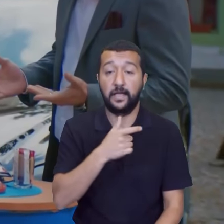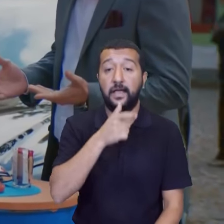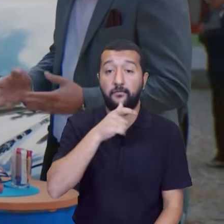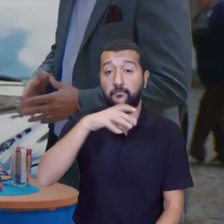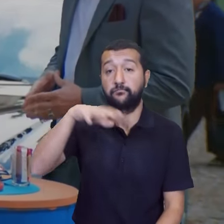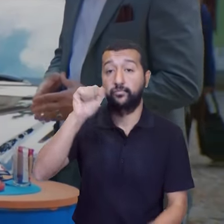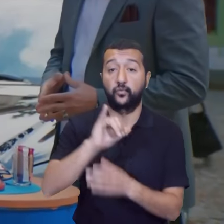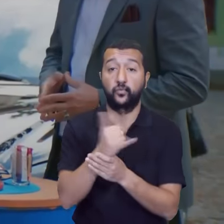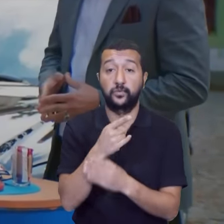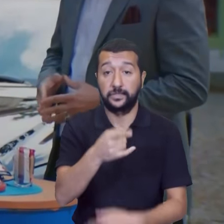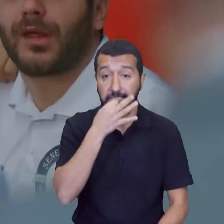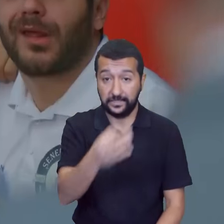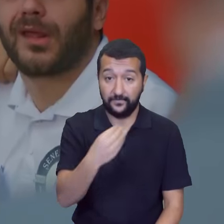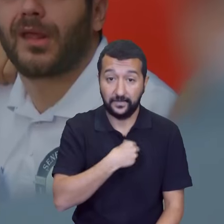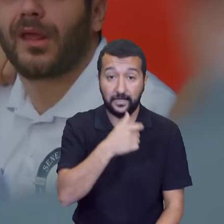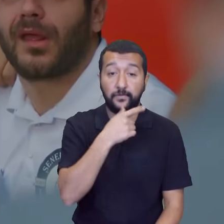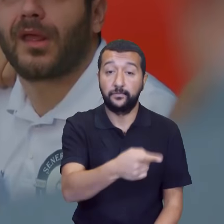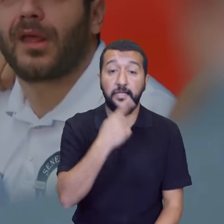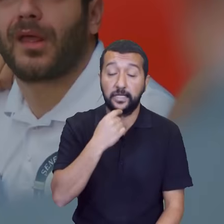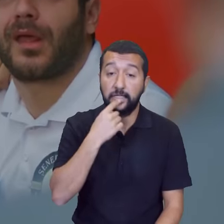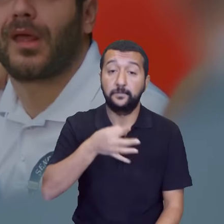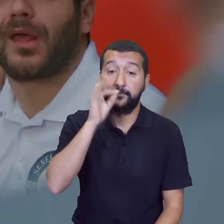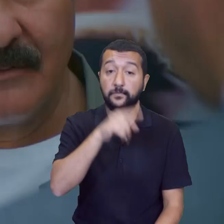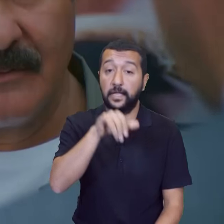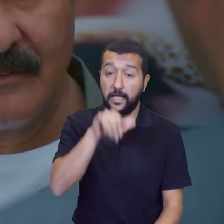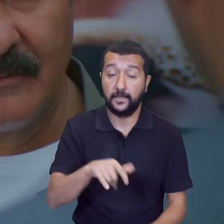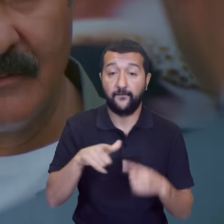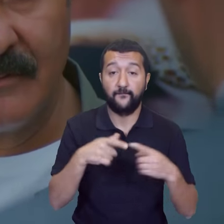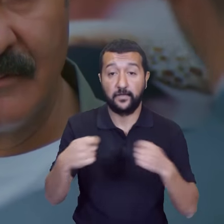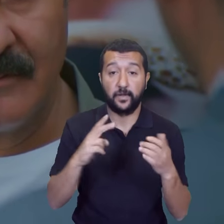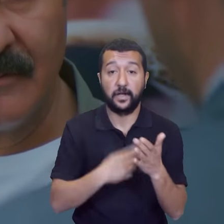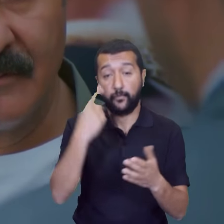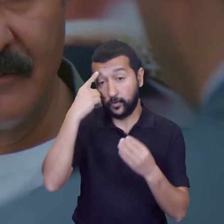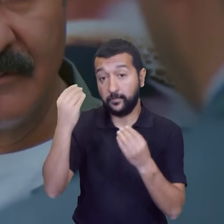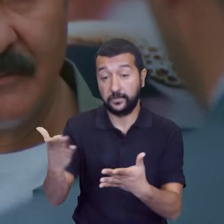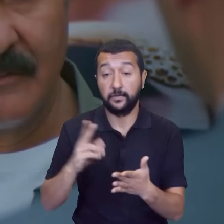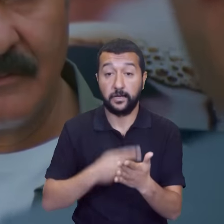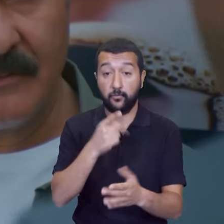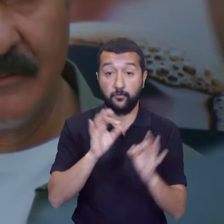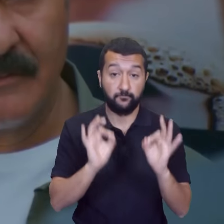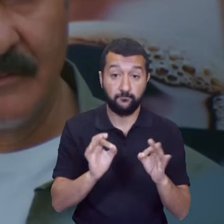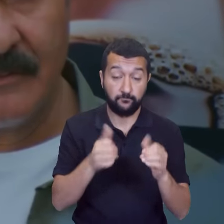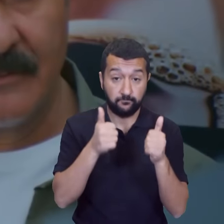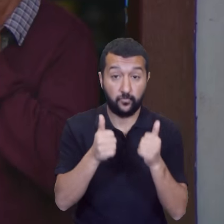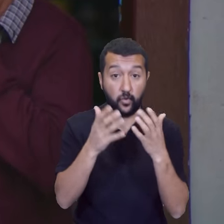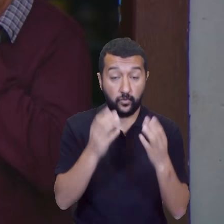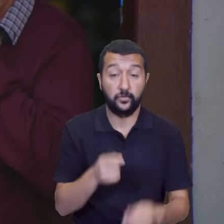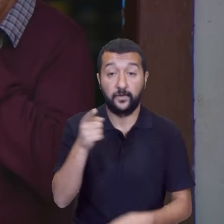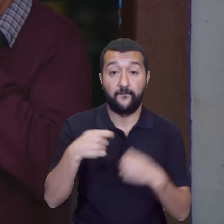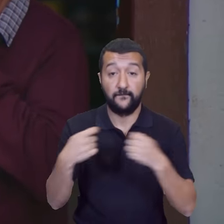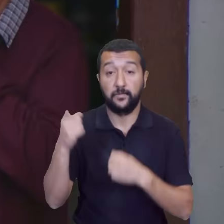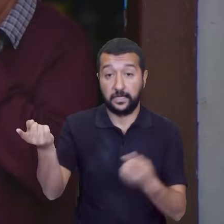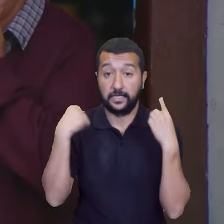kahve eksperiyim. Müsaade ederseniz kahveyi bir tadıp bununla ilgili firmaya rapor ileteceğim. Raporum olumlu olduğu takdirde